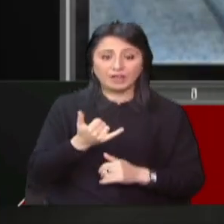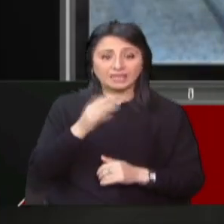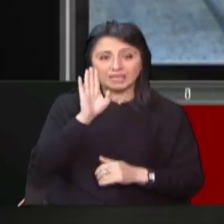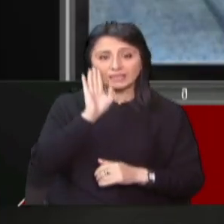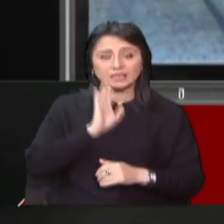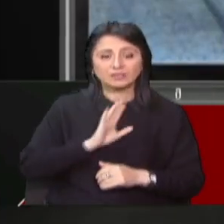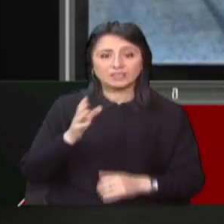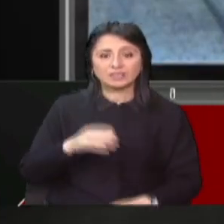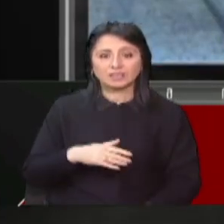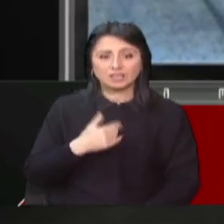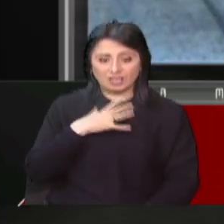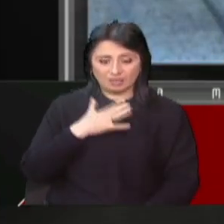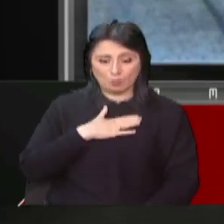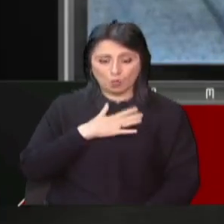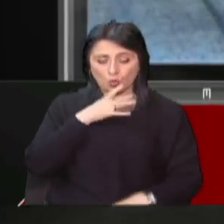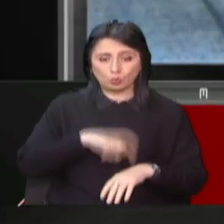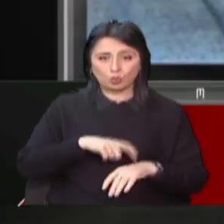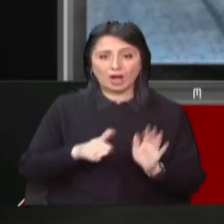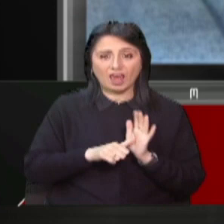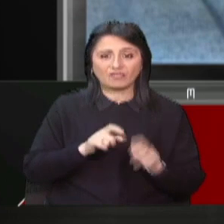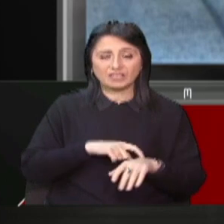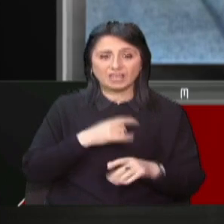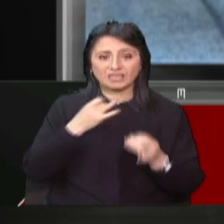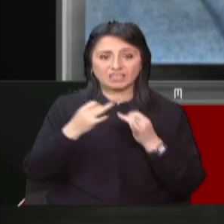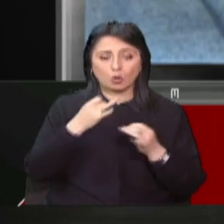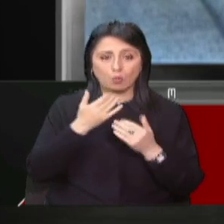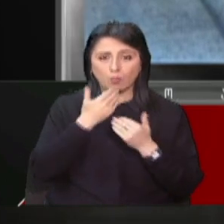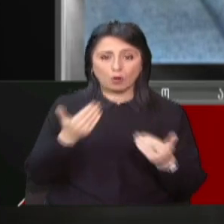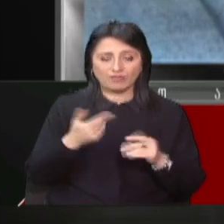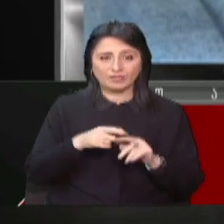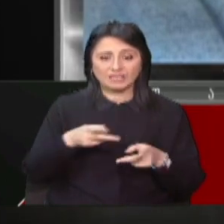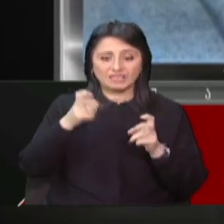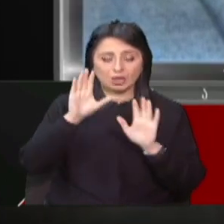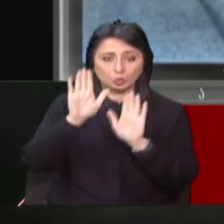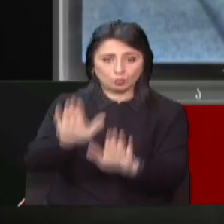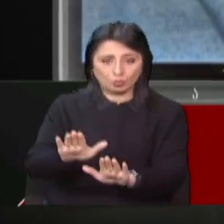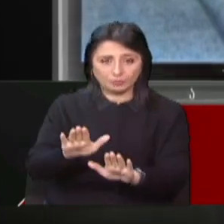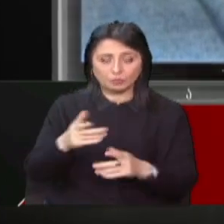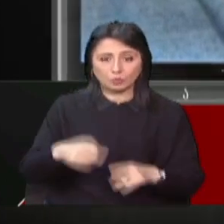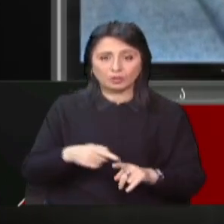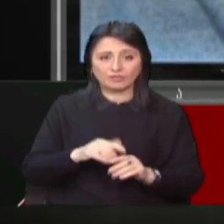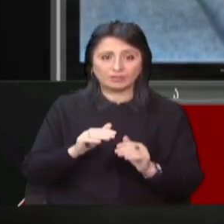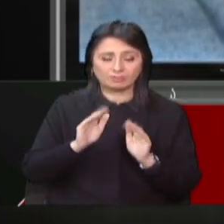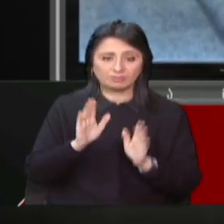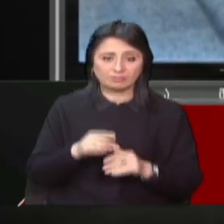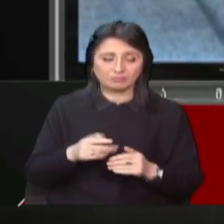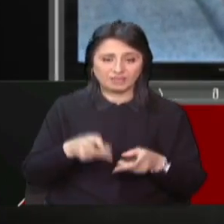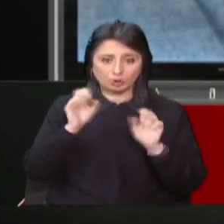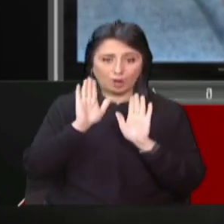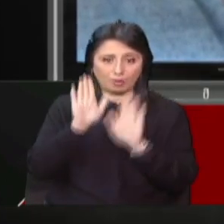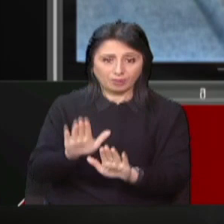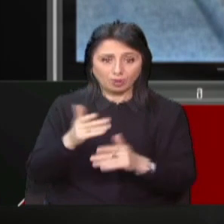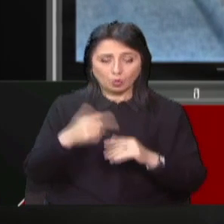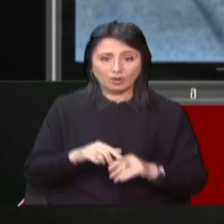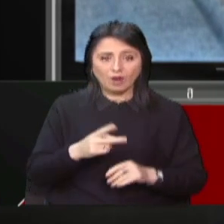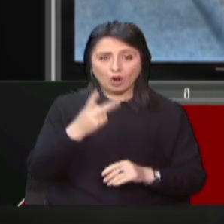დილით საქართველოს დროით 6 საათზე მქონდა საუბარი, ბოლოს უკვე სასტუმროში იყვნენ, დაბინავდნენ სასტუმროში, ორ